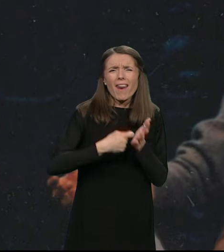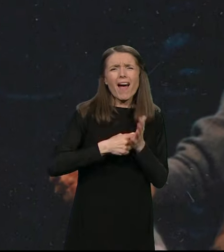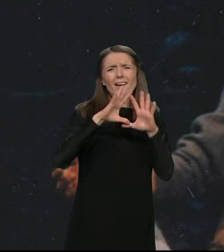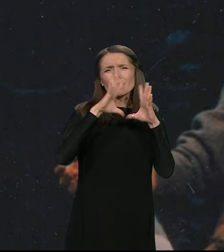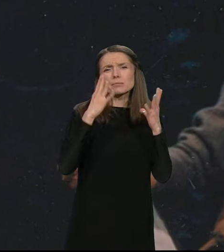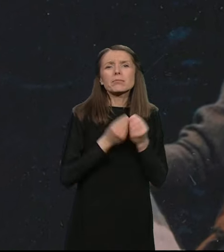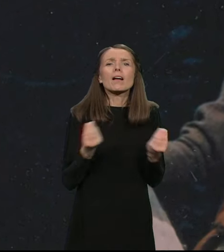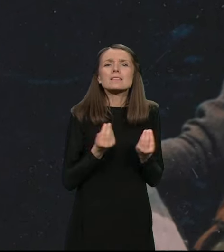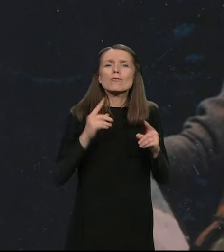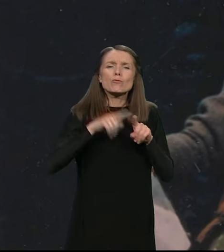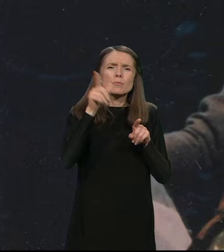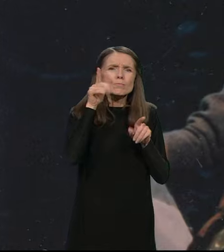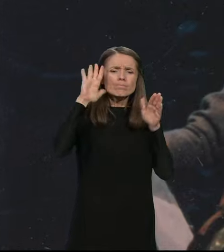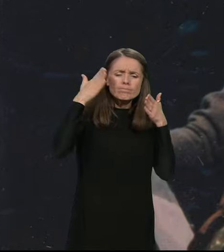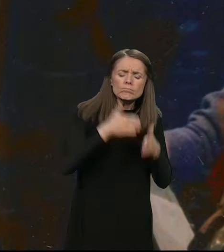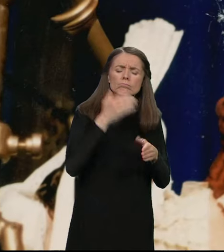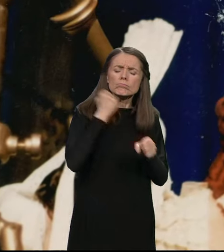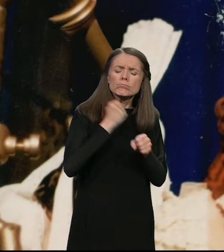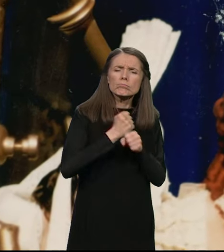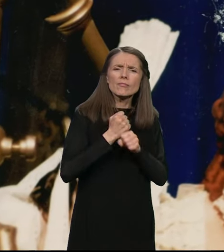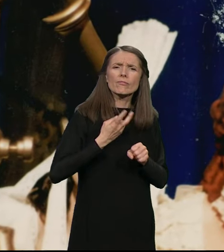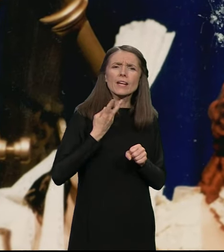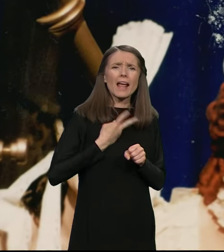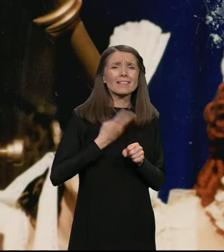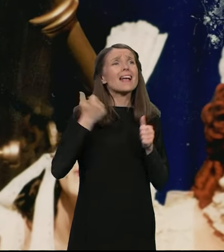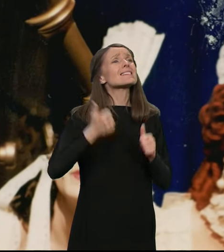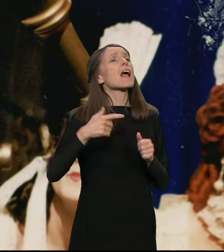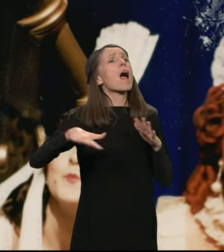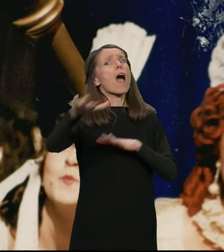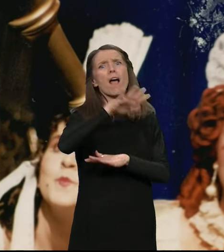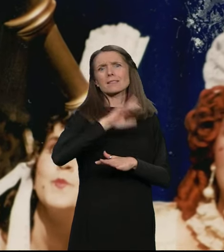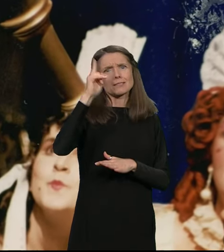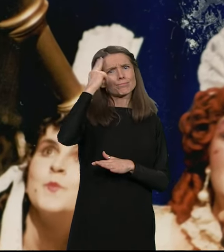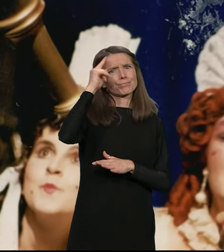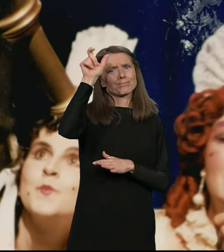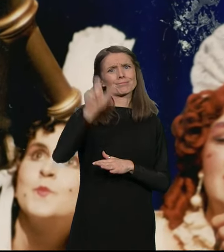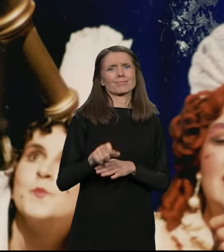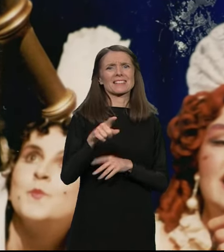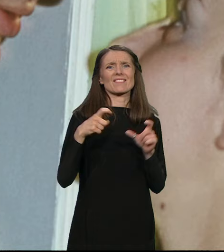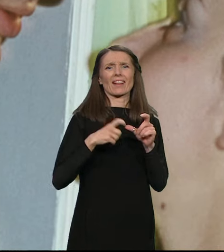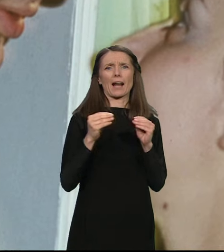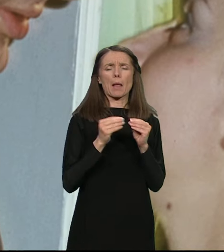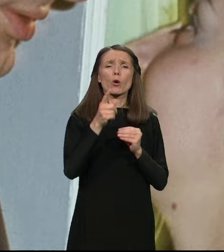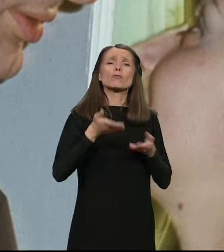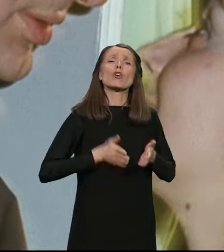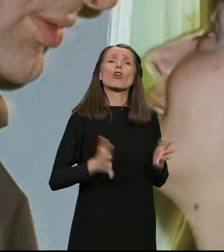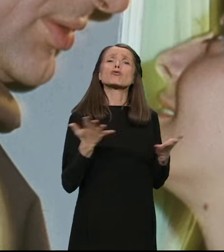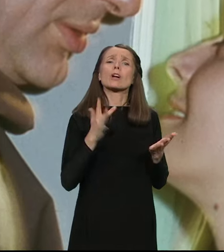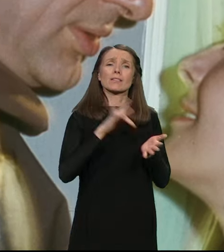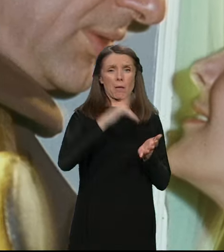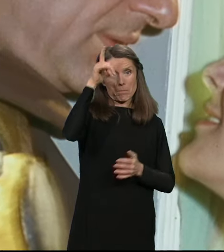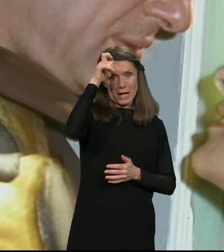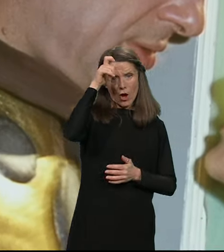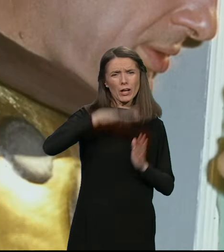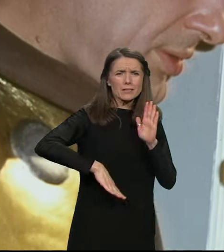i posvećenog rada. Danas gotovo da nema osobe koja ne zna za ime glumice Svetlane Bojković. Rođena u Beogradu, odrasla